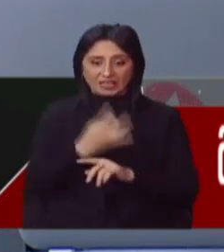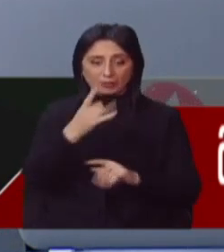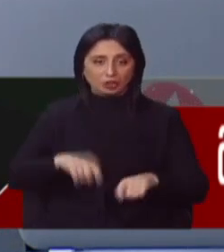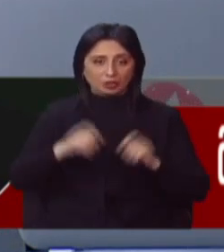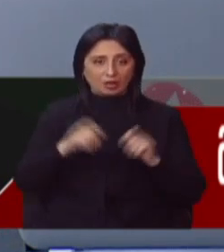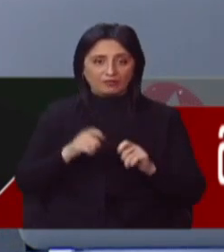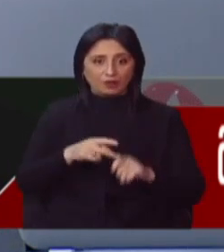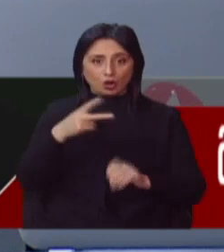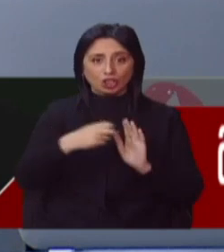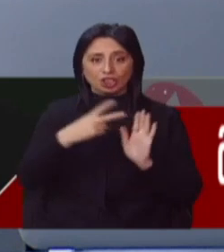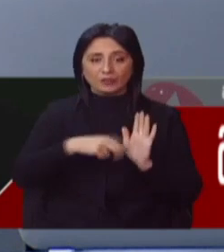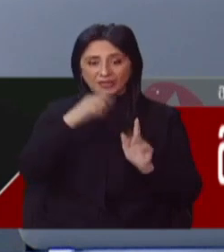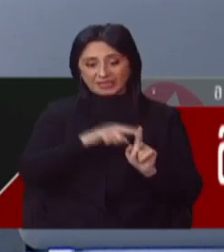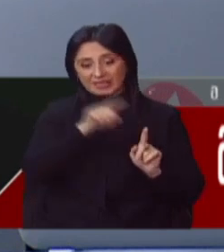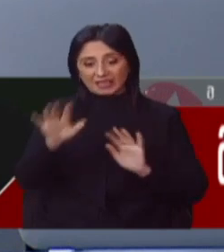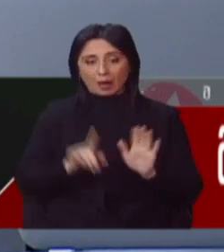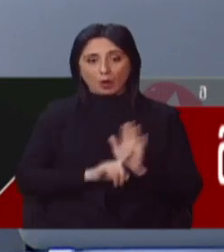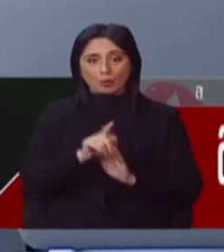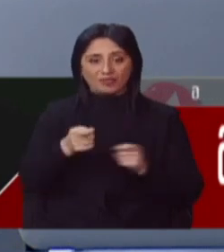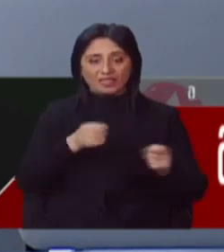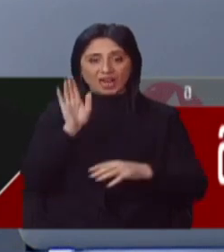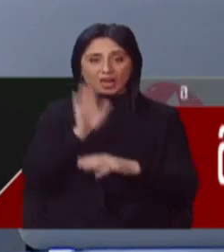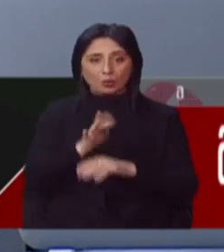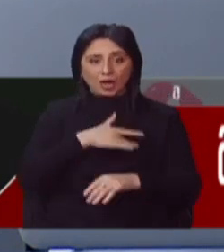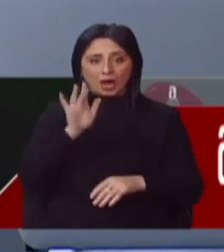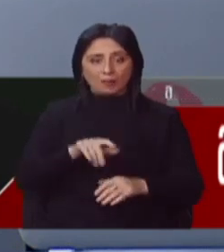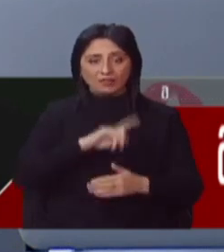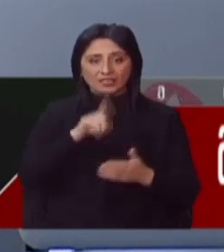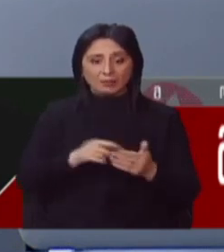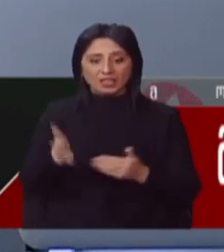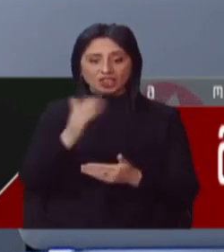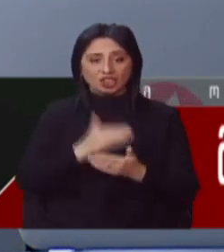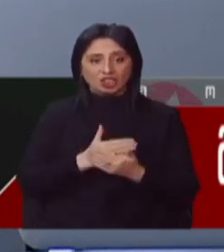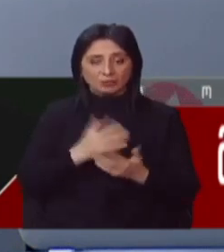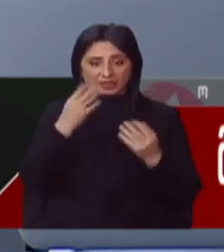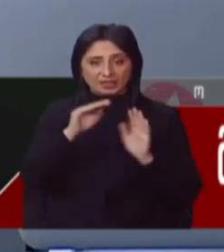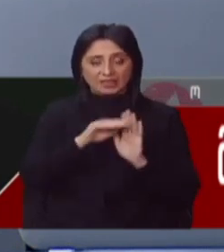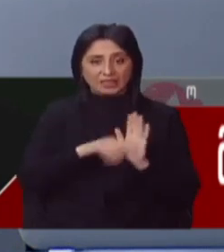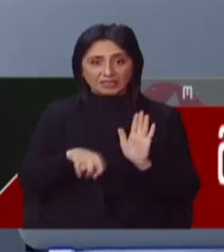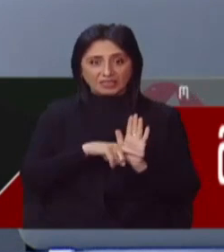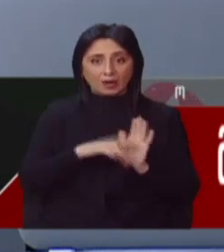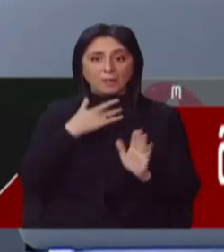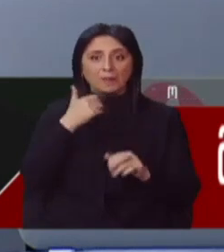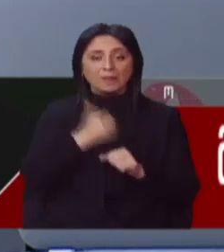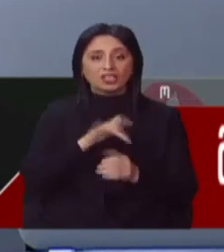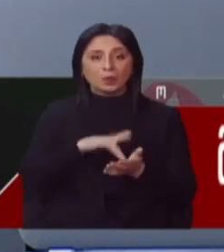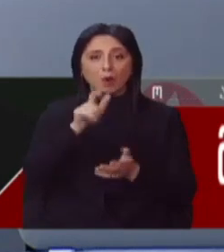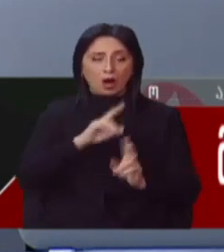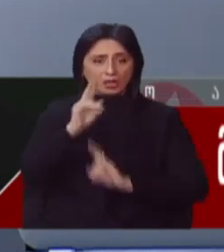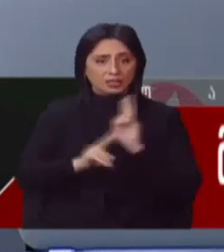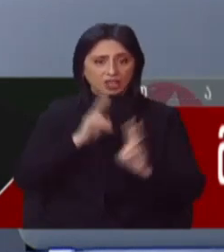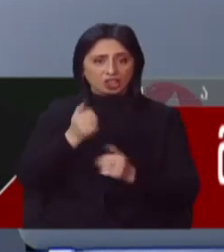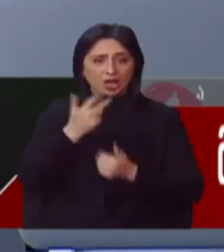დაარღვია. 2017 წლიდან ამოქმედებული რეგულაციების გამკაცრების საკითხი მას შემდეგ დადგა დღისასრიგში, რაც მერიაში მოქალაქეთა